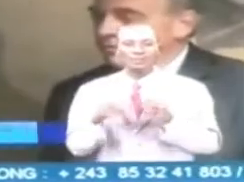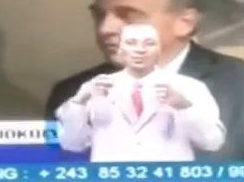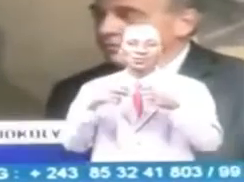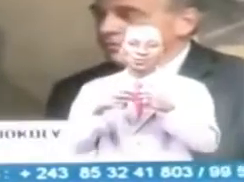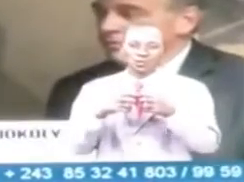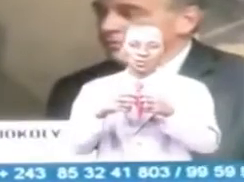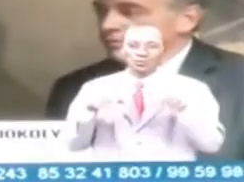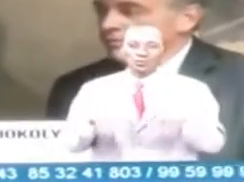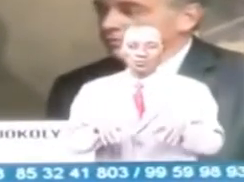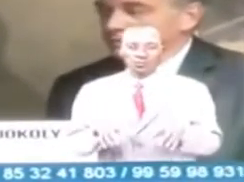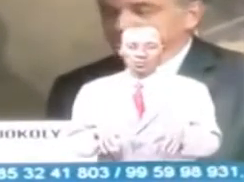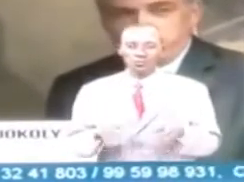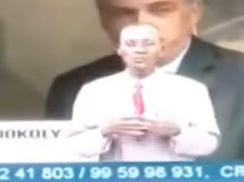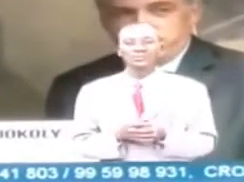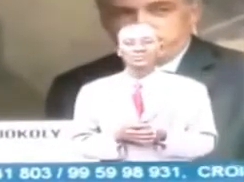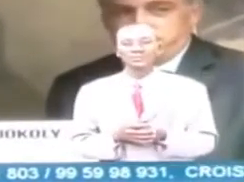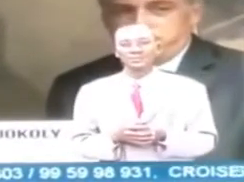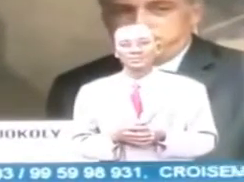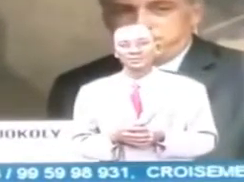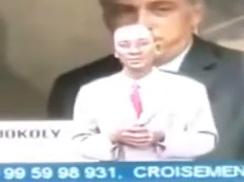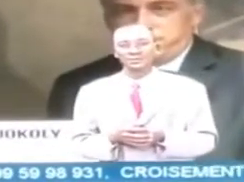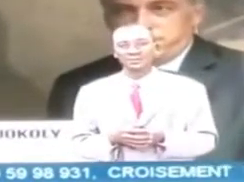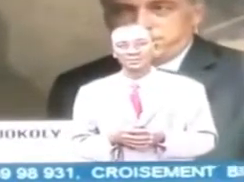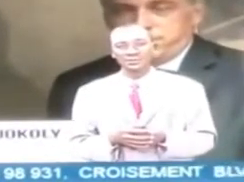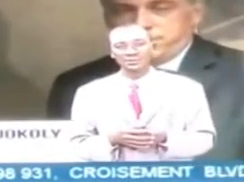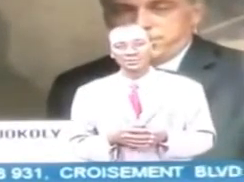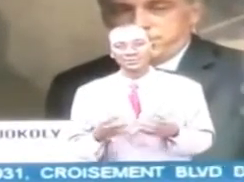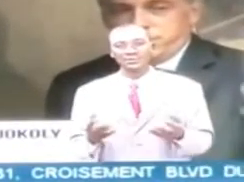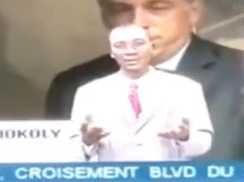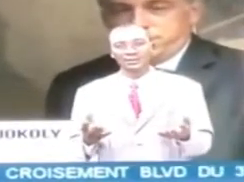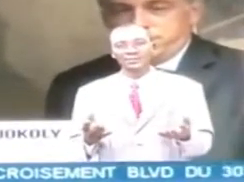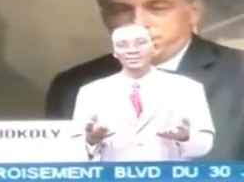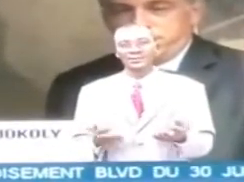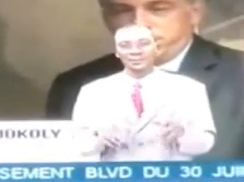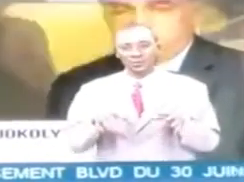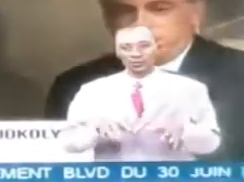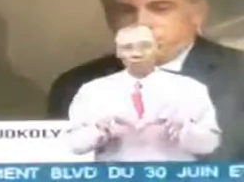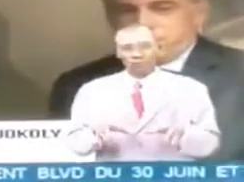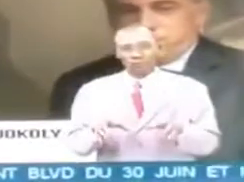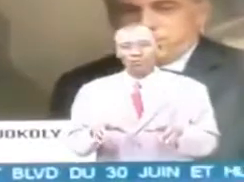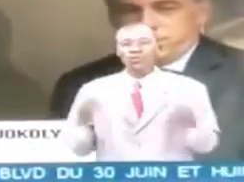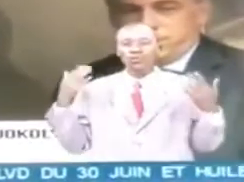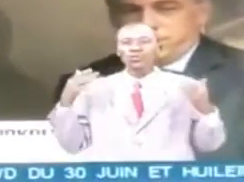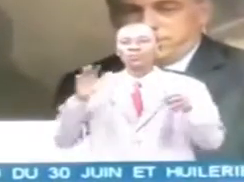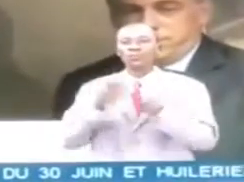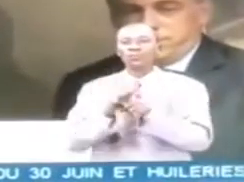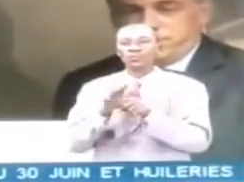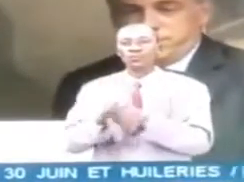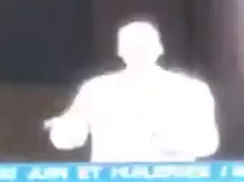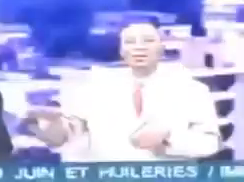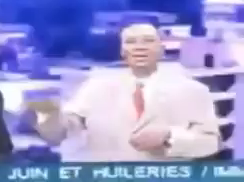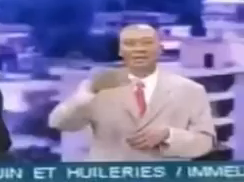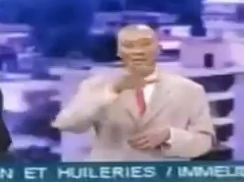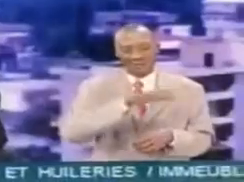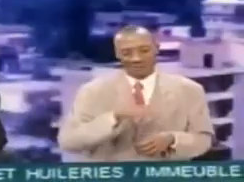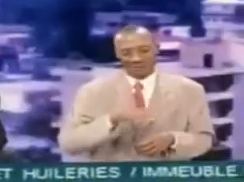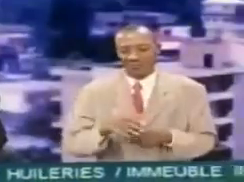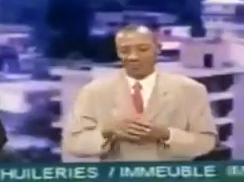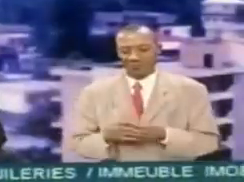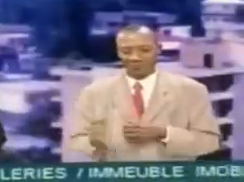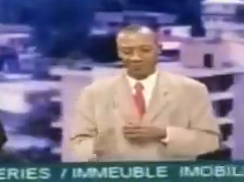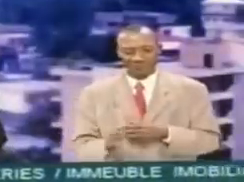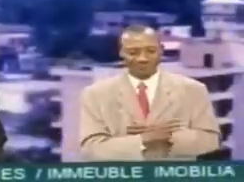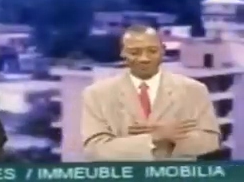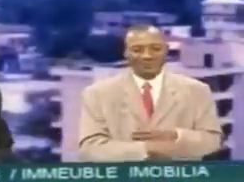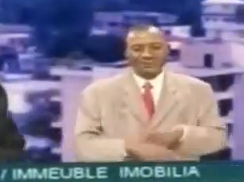apporte une nouvelle solution, des machines autonomes pour produire de l'énergie, simplement avec la puissance du fleuve. Le président de